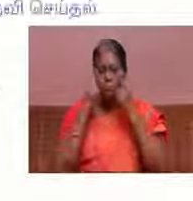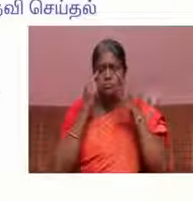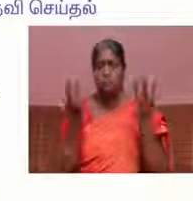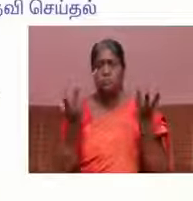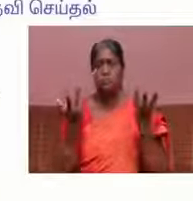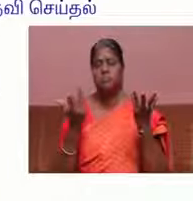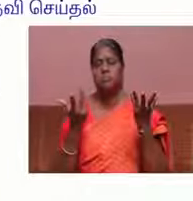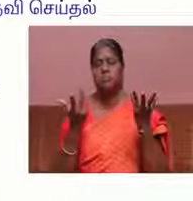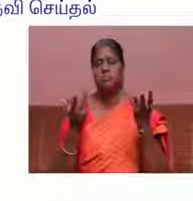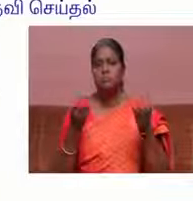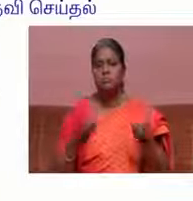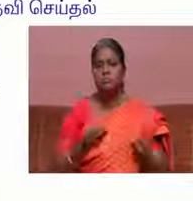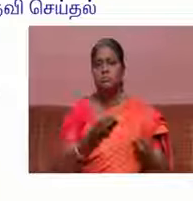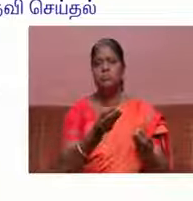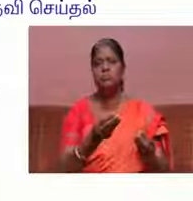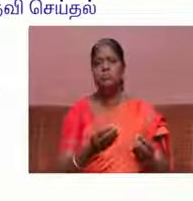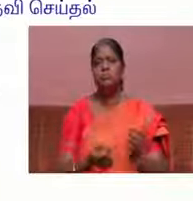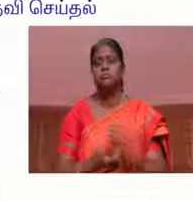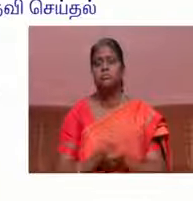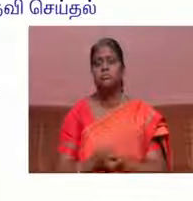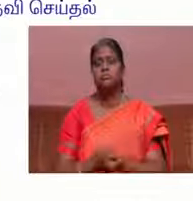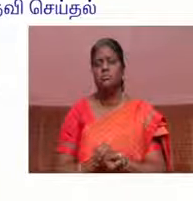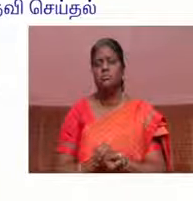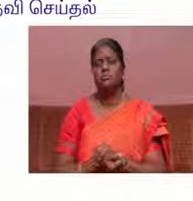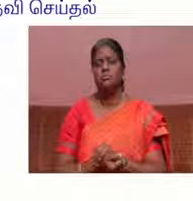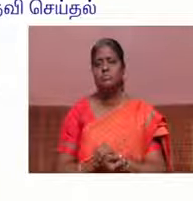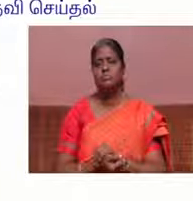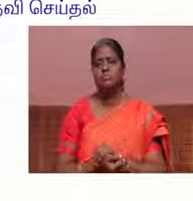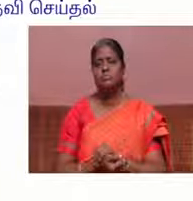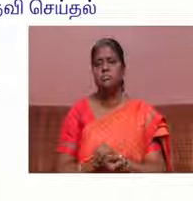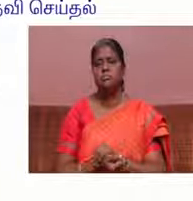கண் பார்வையற்றோருக்கு உதவி செய்தல்.